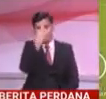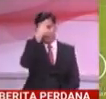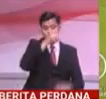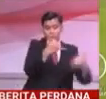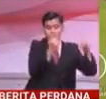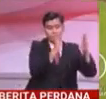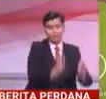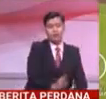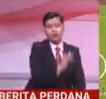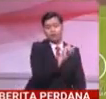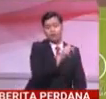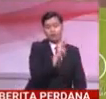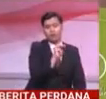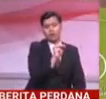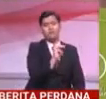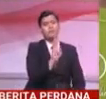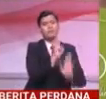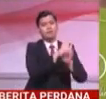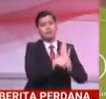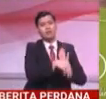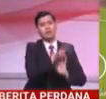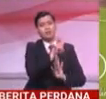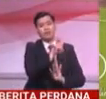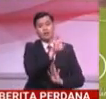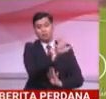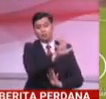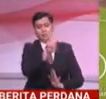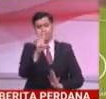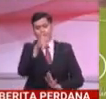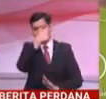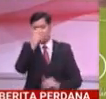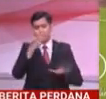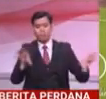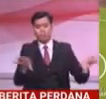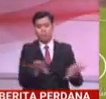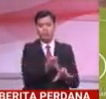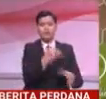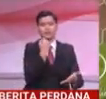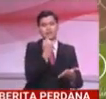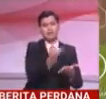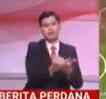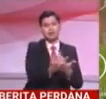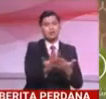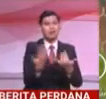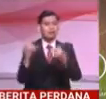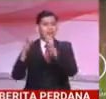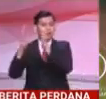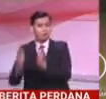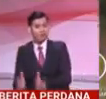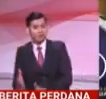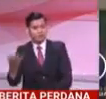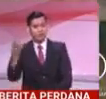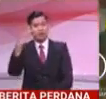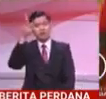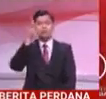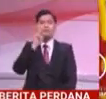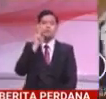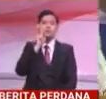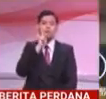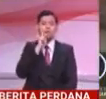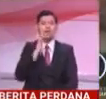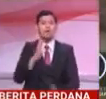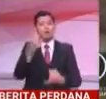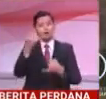minit ke-54 kerana kekasaran ke atas kiper Cece. Tamat perlawanan Kedah 1 UiTM FC 0,